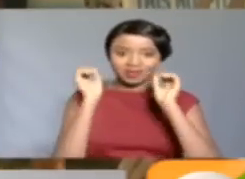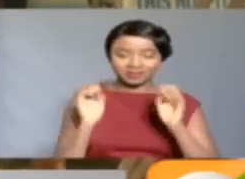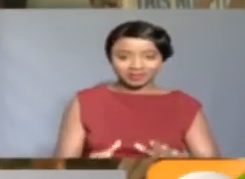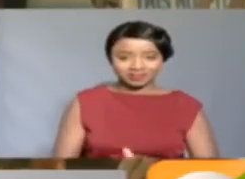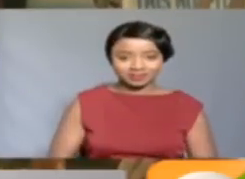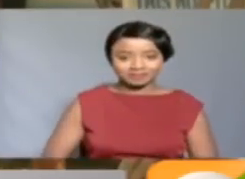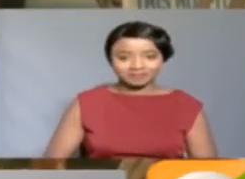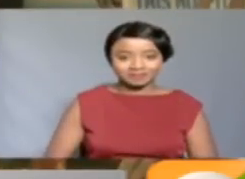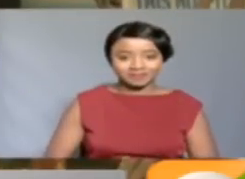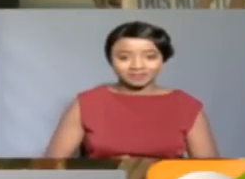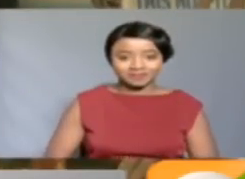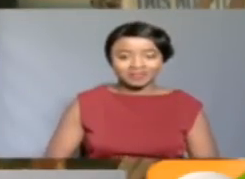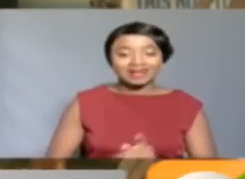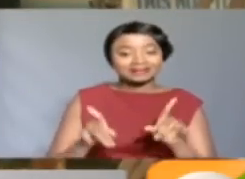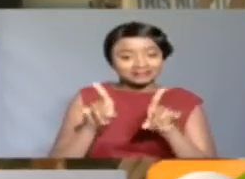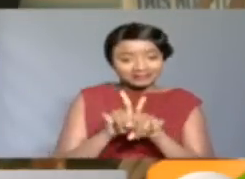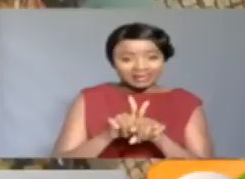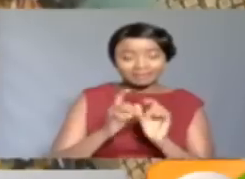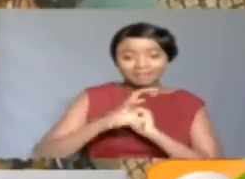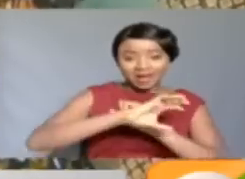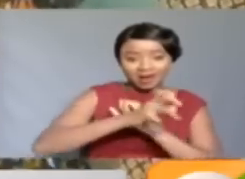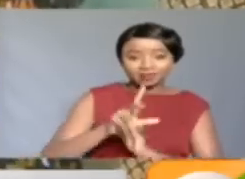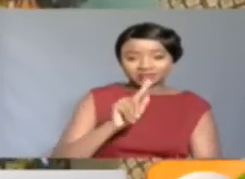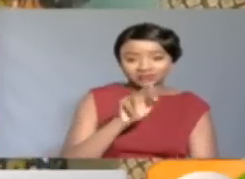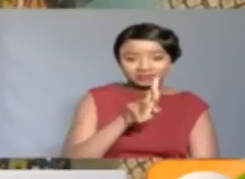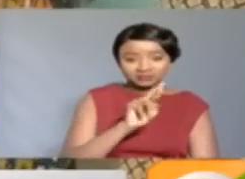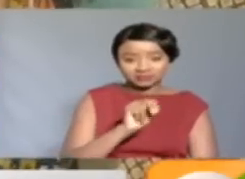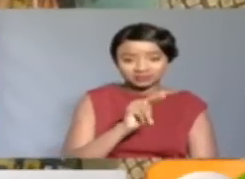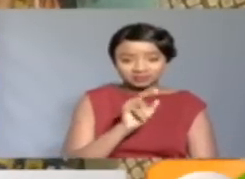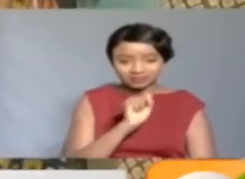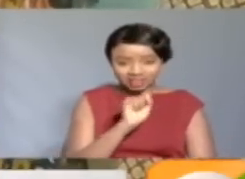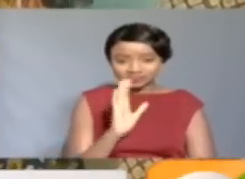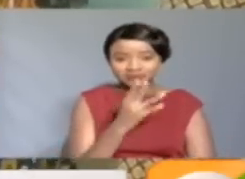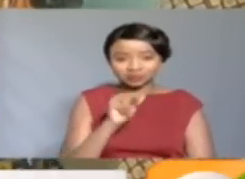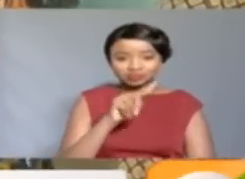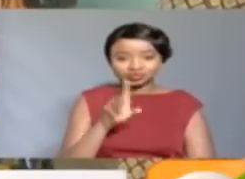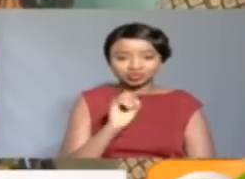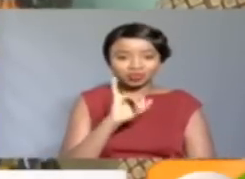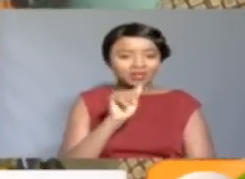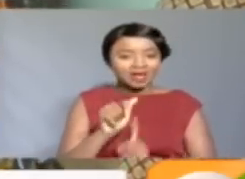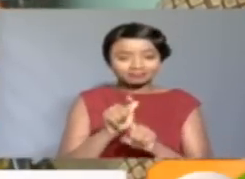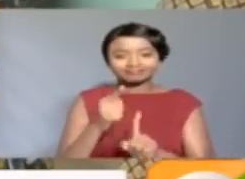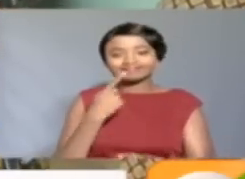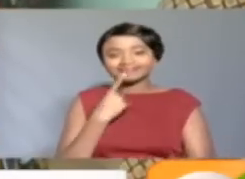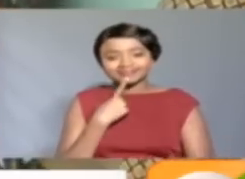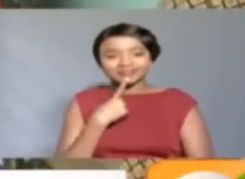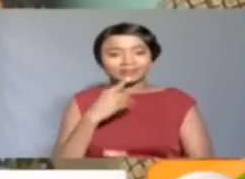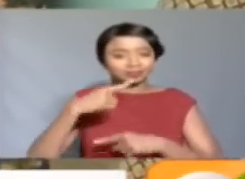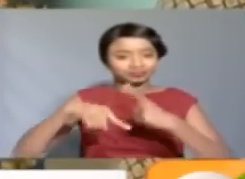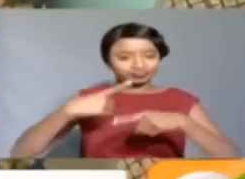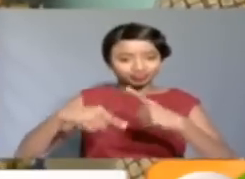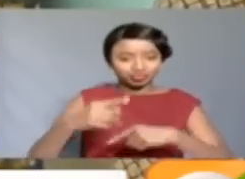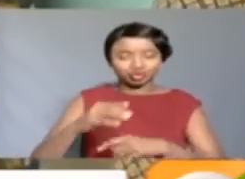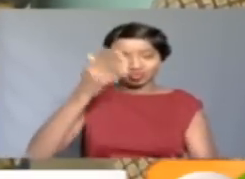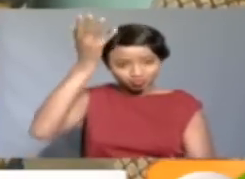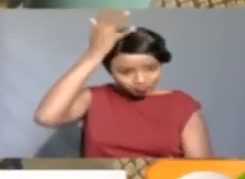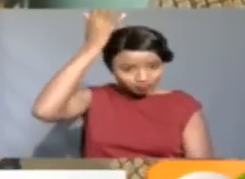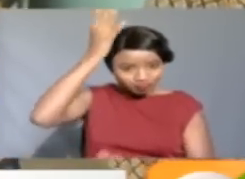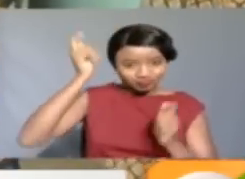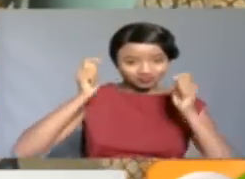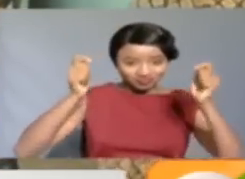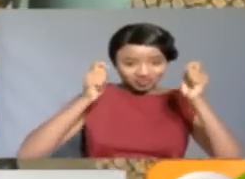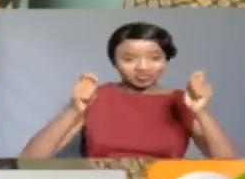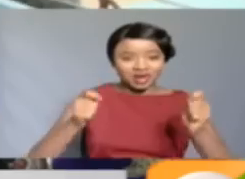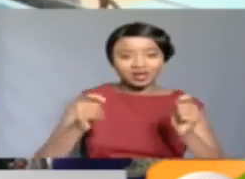Haya yakijiri, wauguzi wa kaunti ya Trans Nzoia waliunga mkono wito wa katibu wao Seth Panyako wa kuendeleza mgomo. Kupitia viongozi